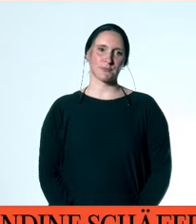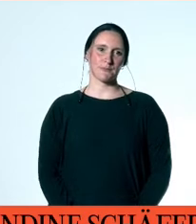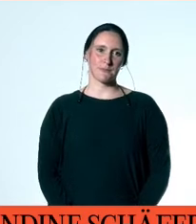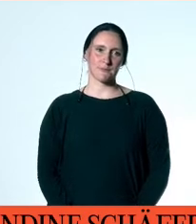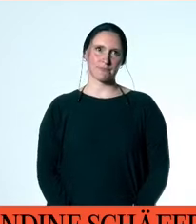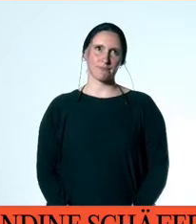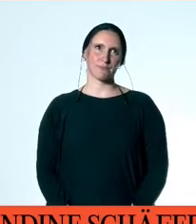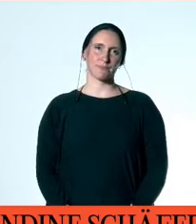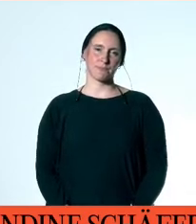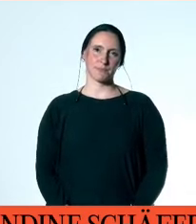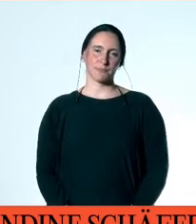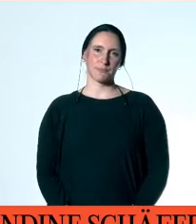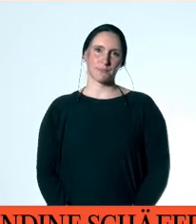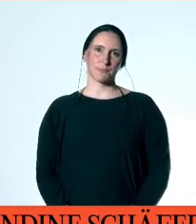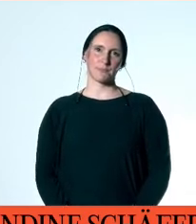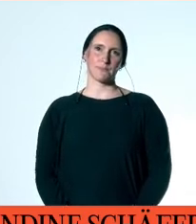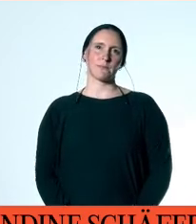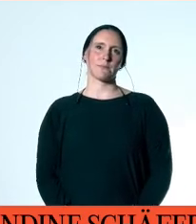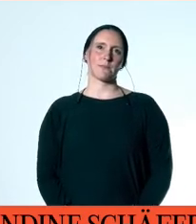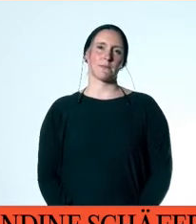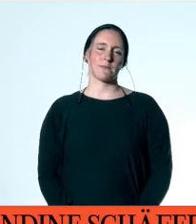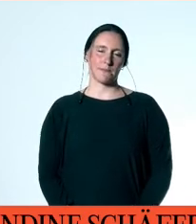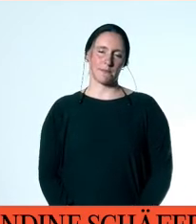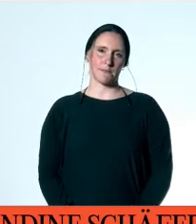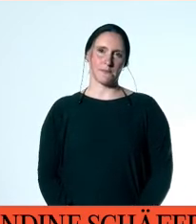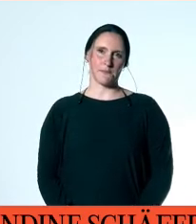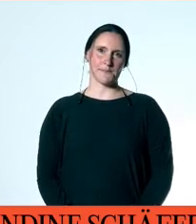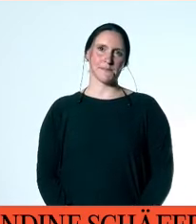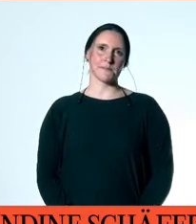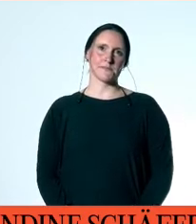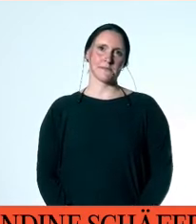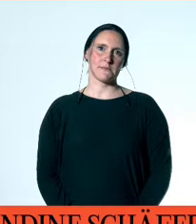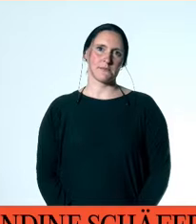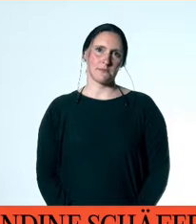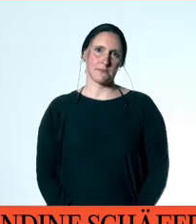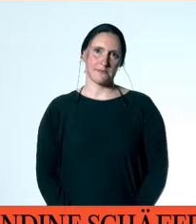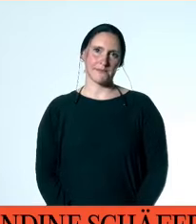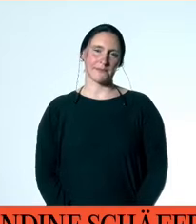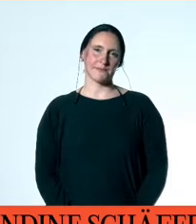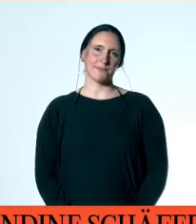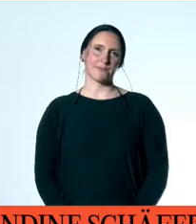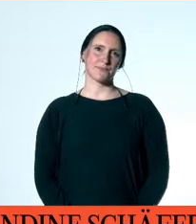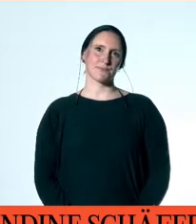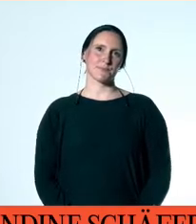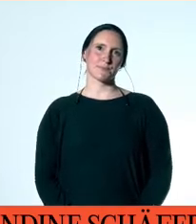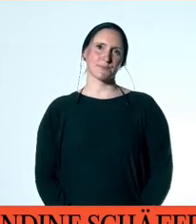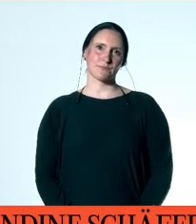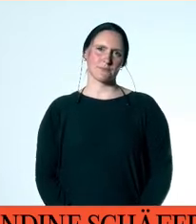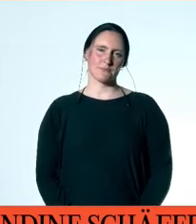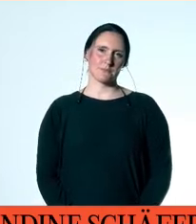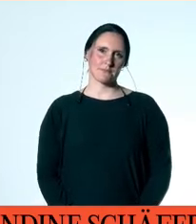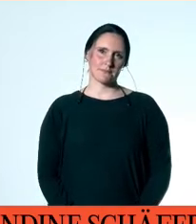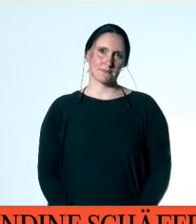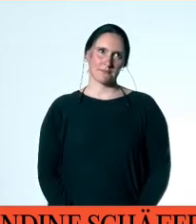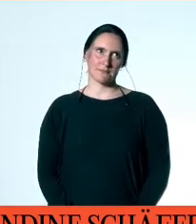unser Ansatz ist ja auch die gemeinsame Reflexion. Wir wissen, dass es durchaus Schwierigkeiten gibt, aber